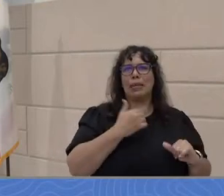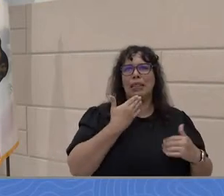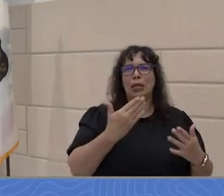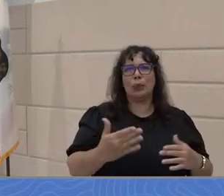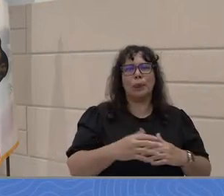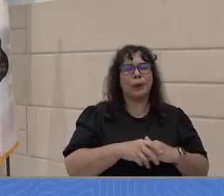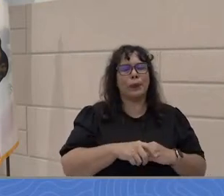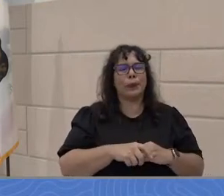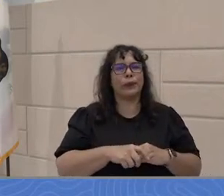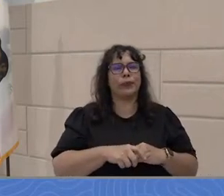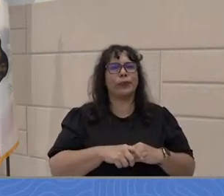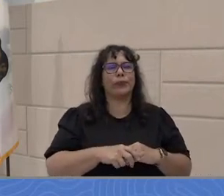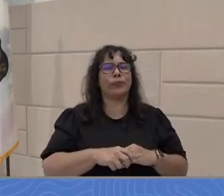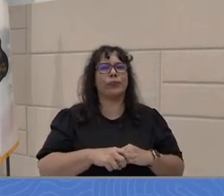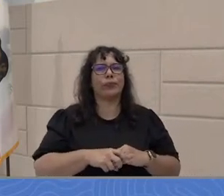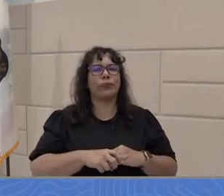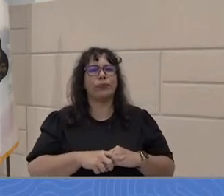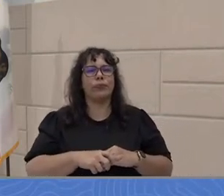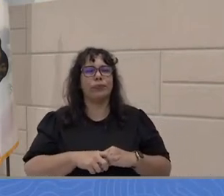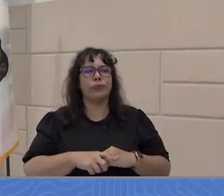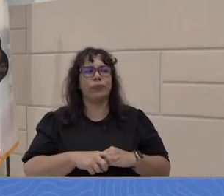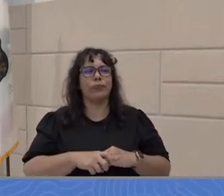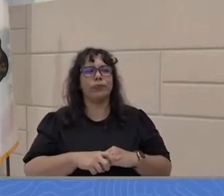ករណ៍សម្រាប់ឲ្យសិស្សត្រឡប់ចូលរៀននឹងពាក់ប្រើ